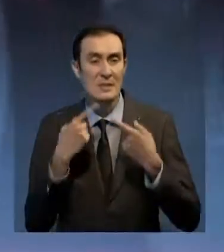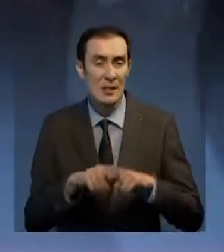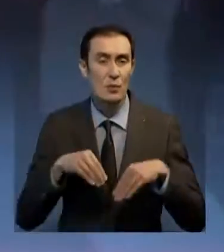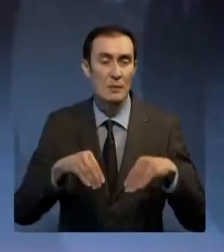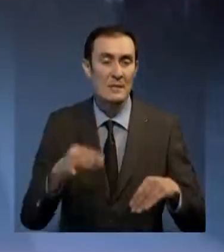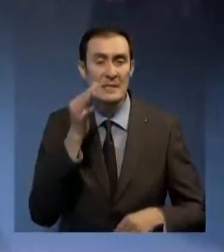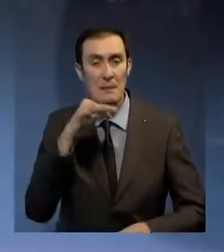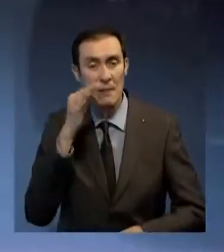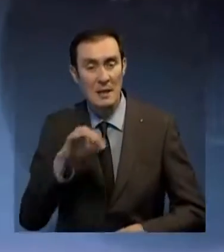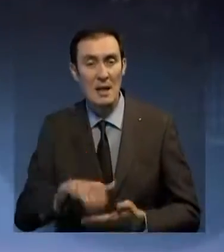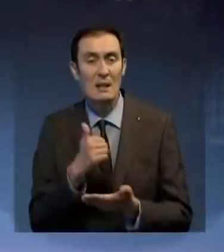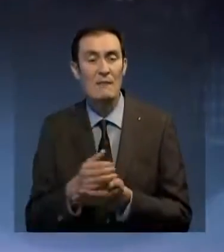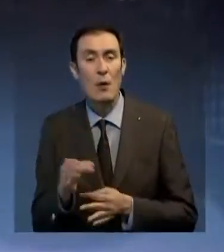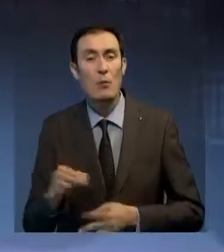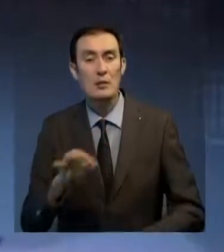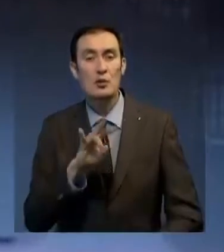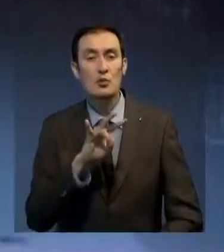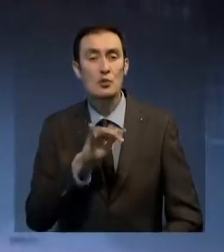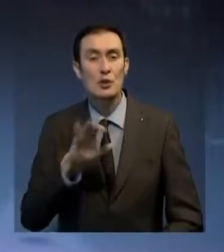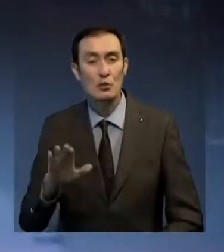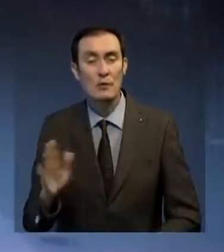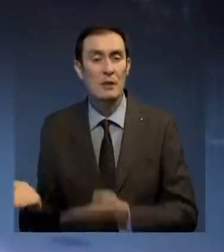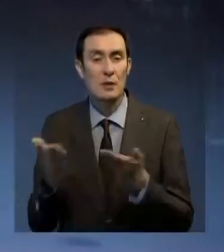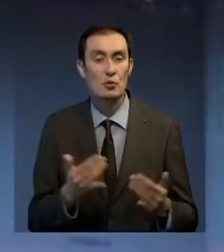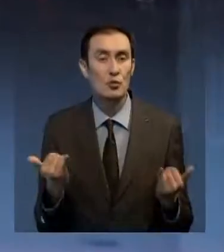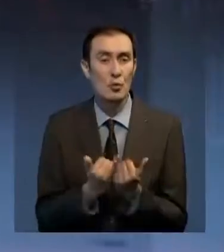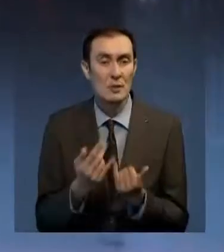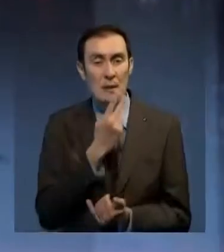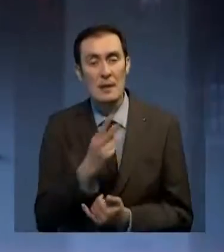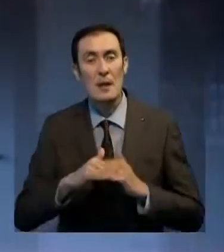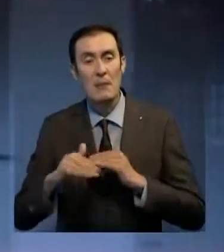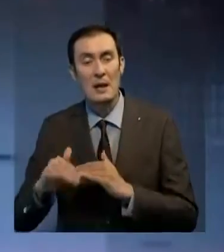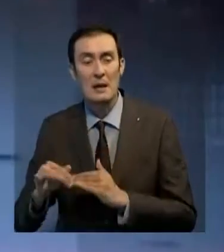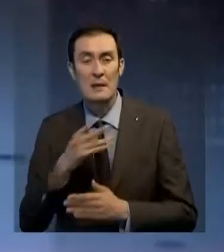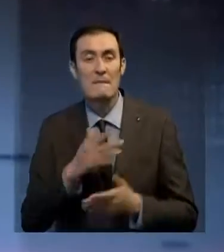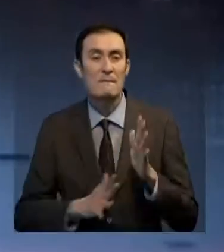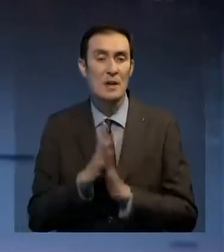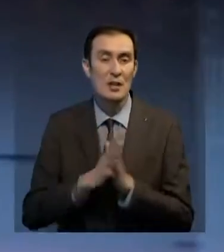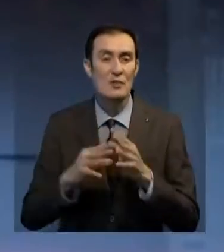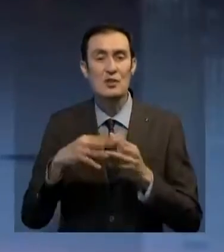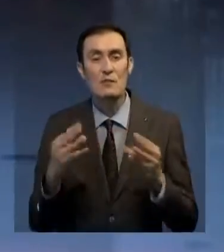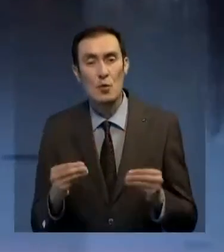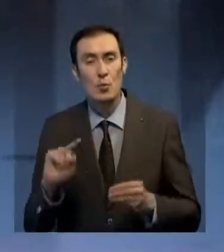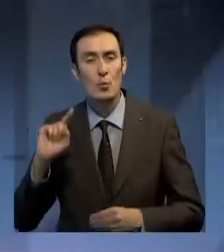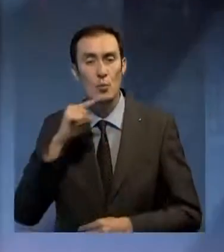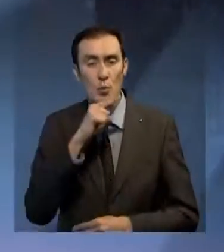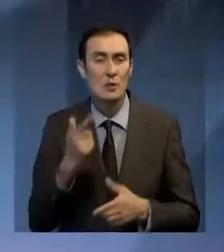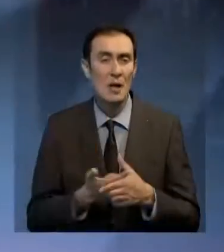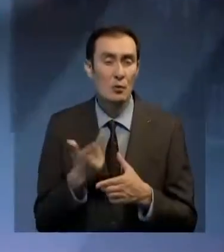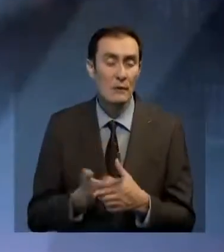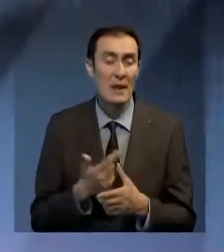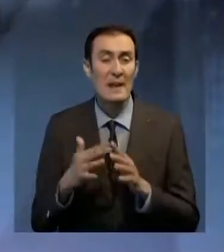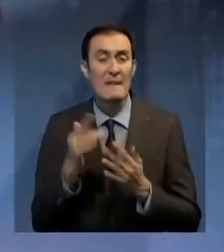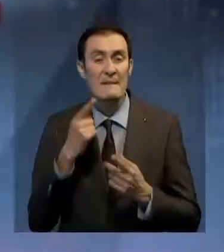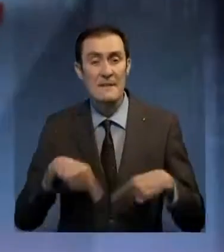и семян. Глава региона Нуржан Нуржигитов и приглашенные гости побывали на полях, где выращивается свекла, кукуруза,